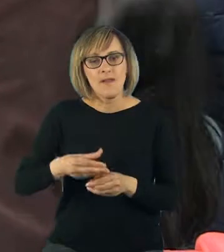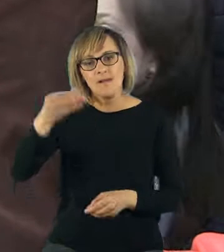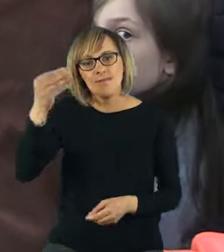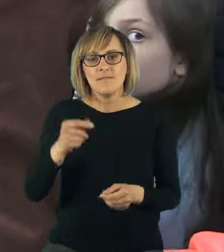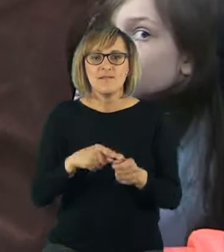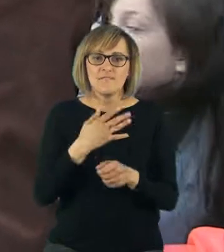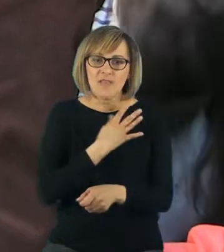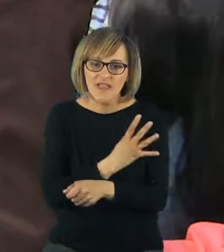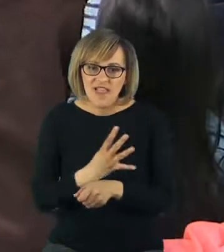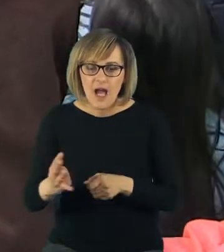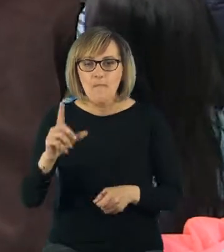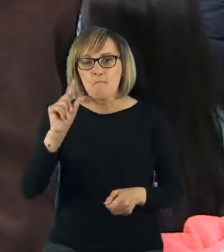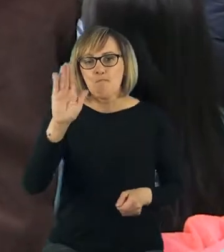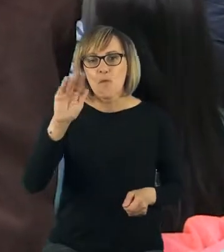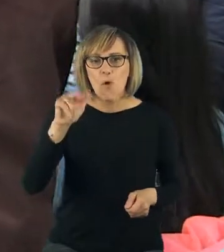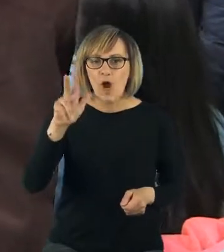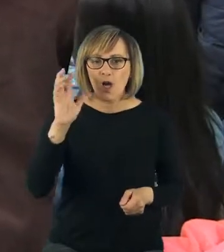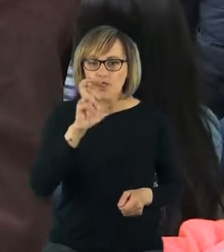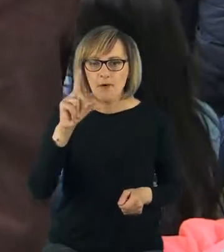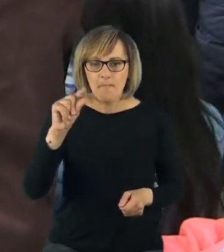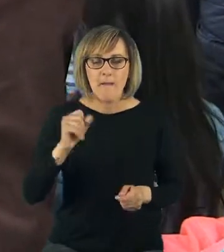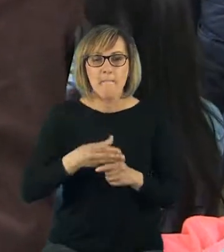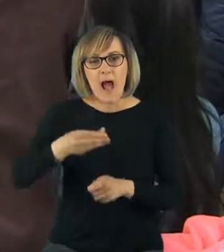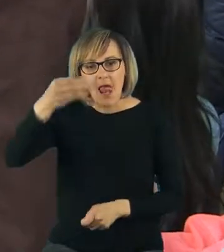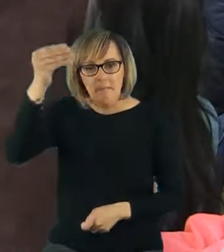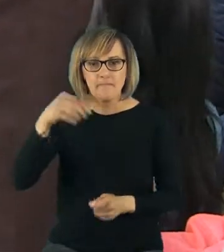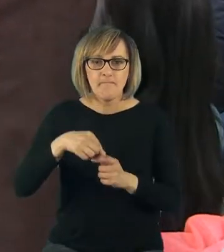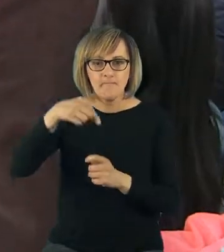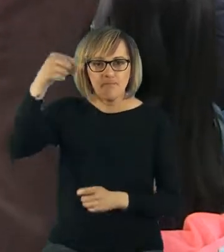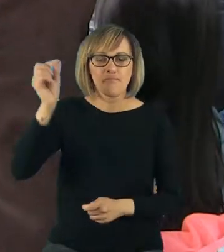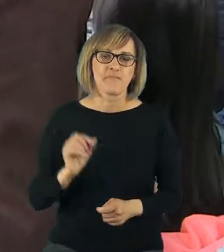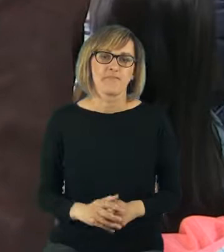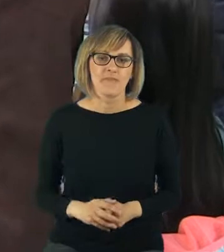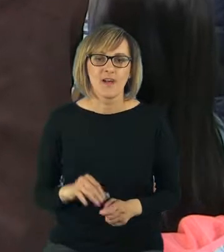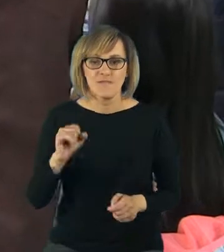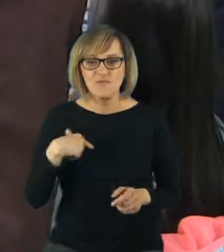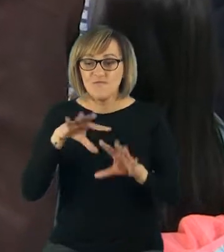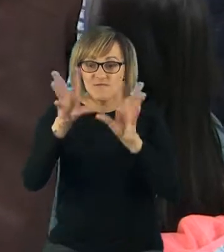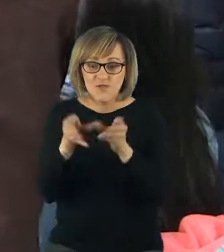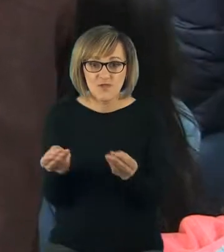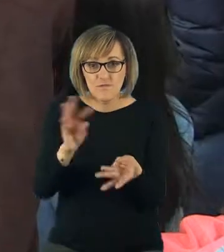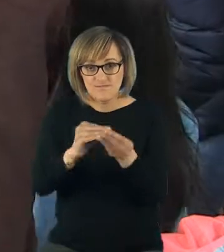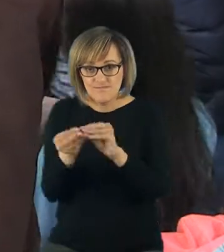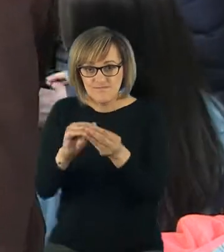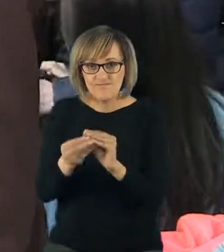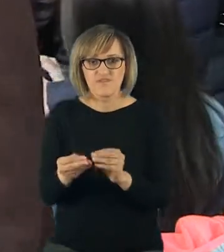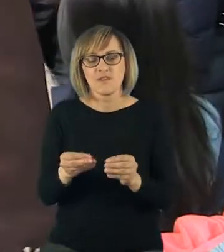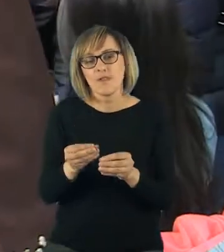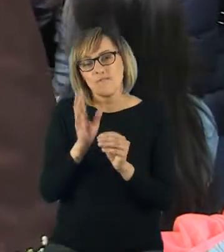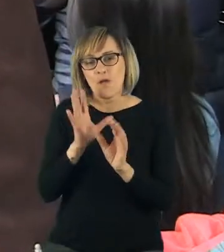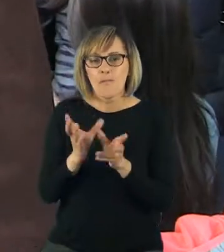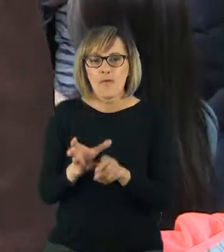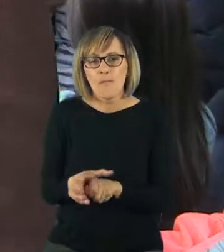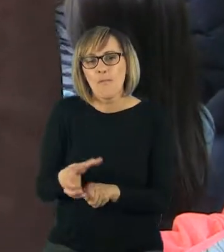czyli trawki, bukszpan, palemki oczywiście. I to składamy w takie bukiety